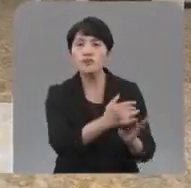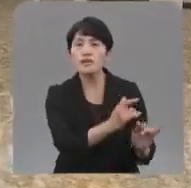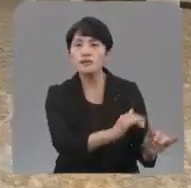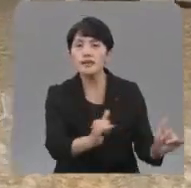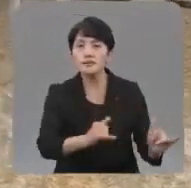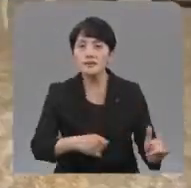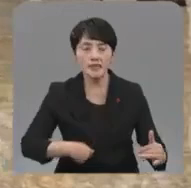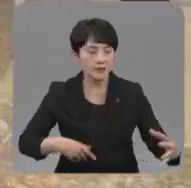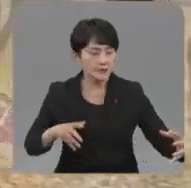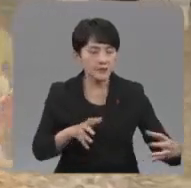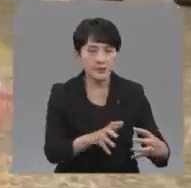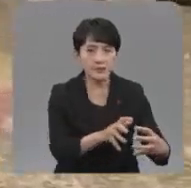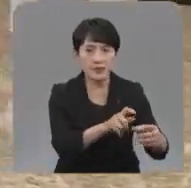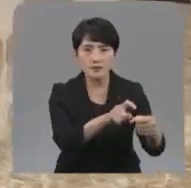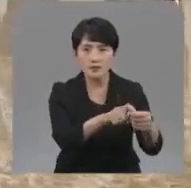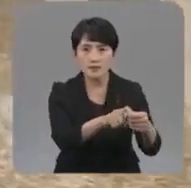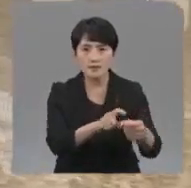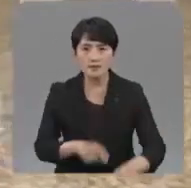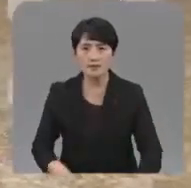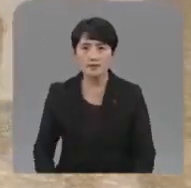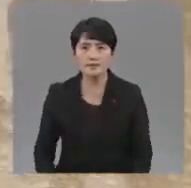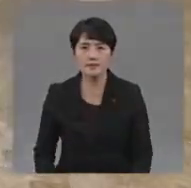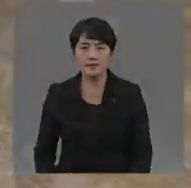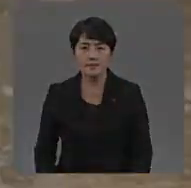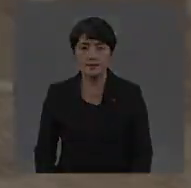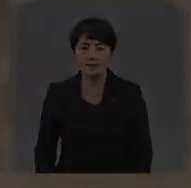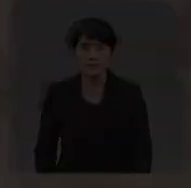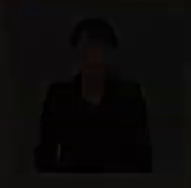objectif de renforcer l'unité nationale en ce jour important pour les nordcoréens